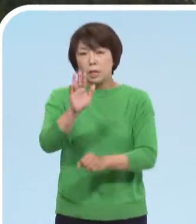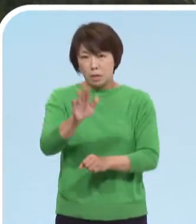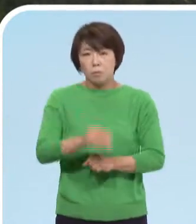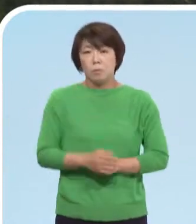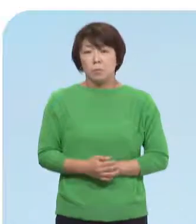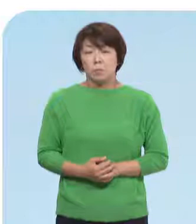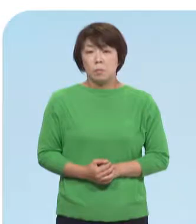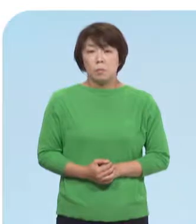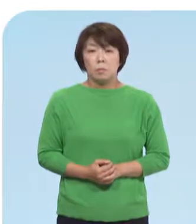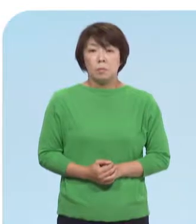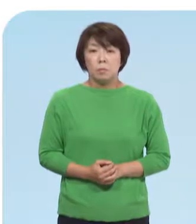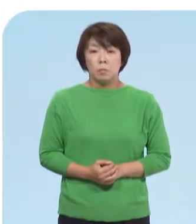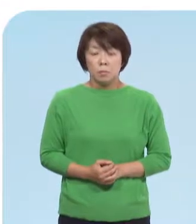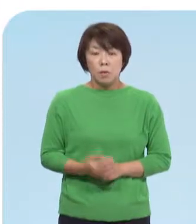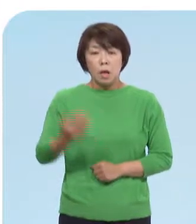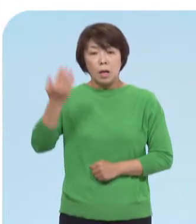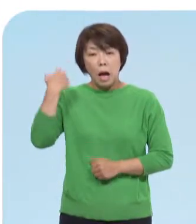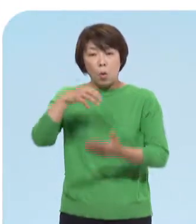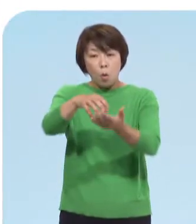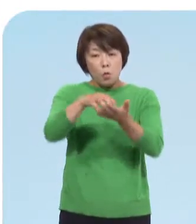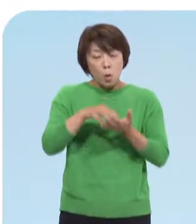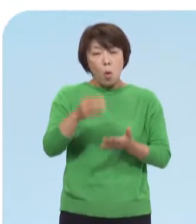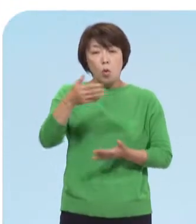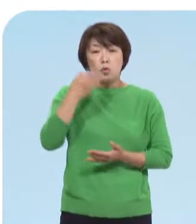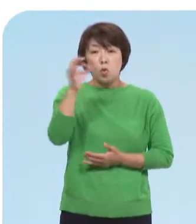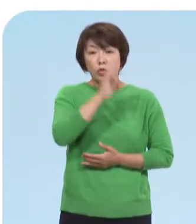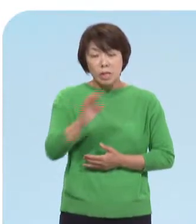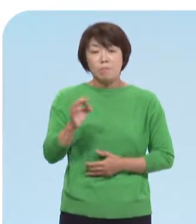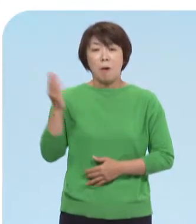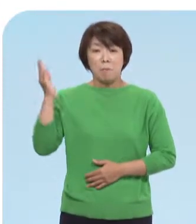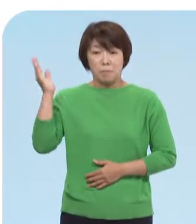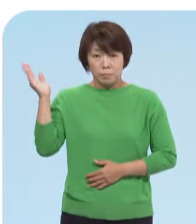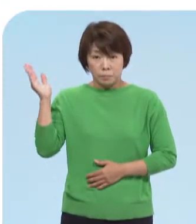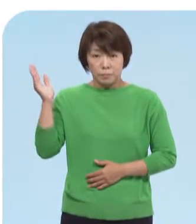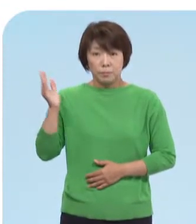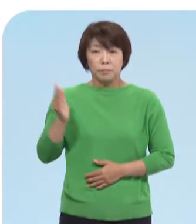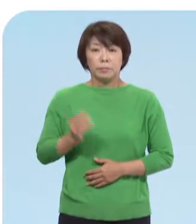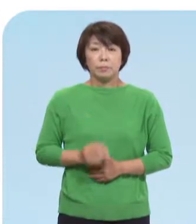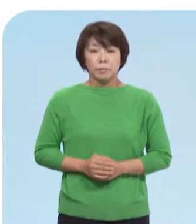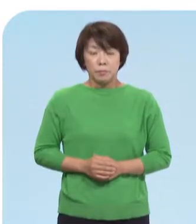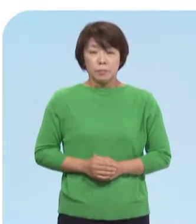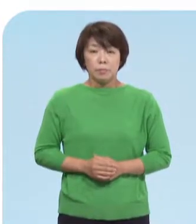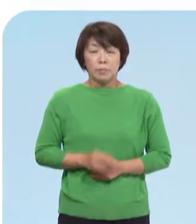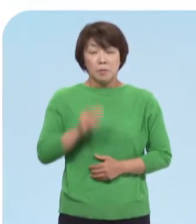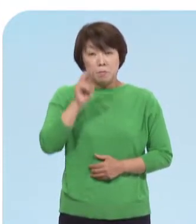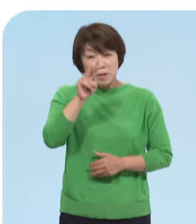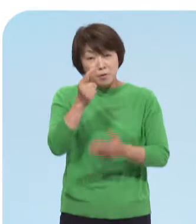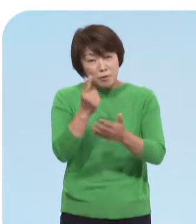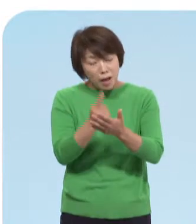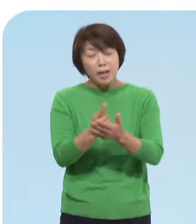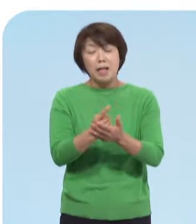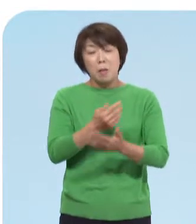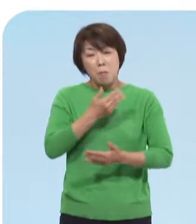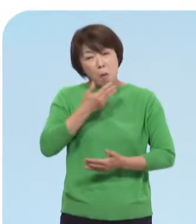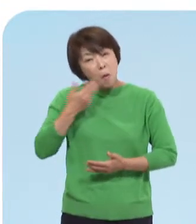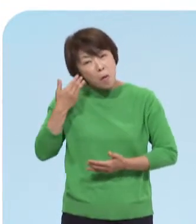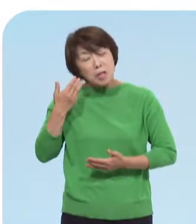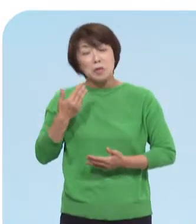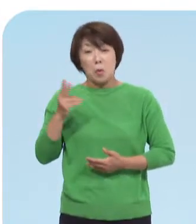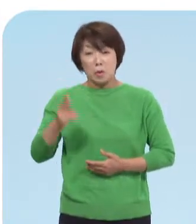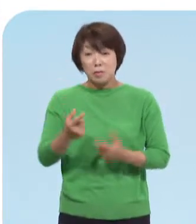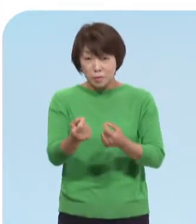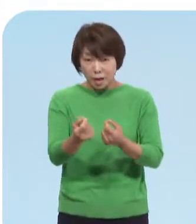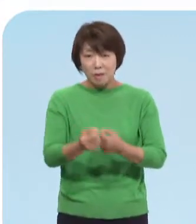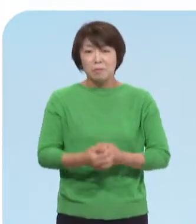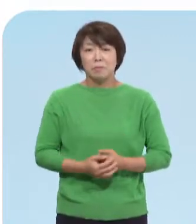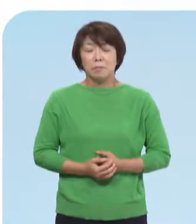です。 過去の受賞食品はこんな感じ。写真を見ているだけでも美味しさが伝わって